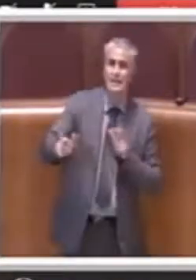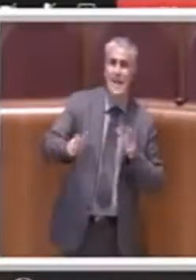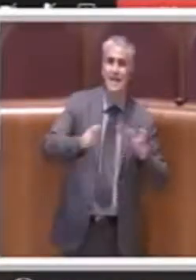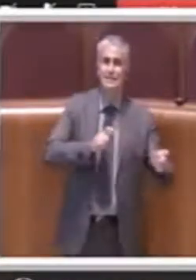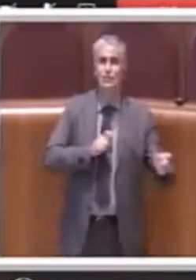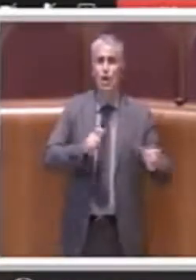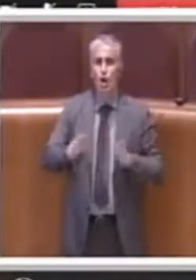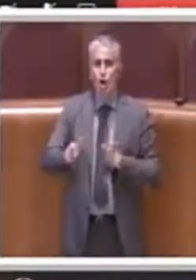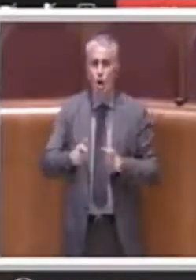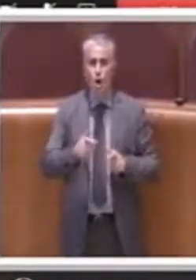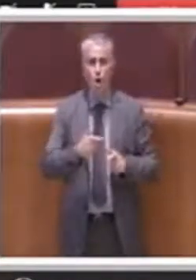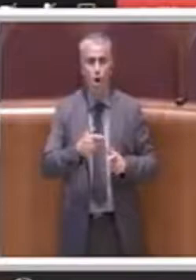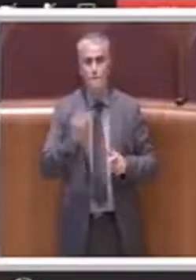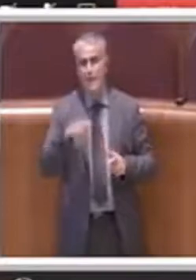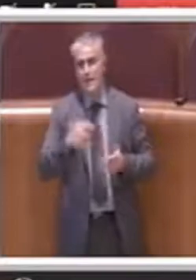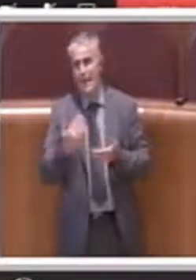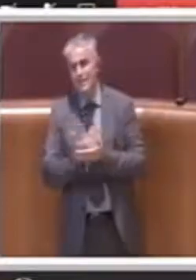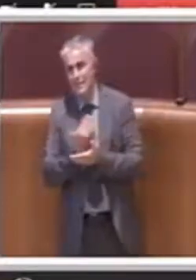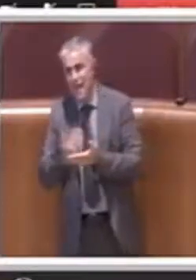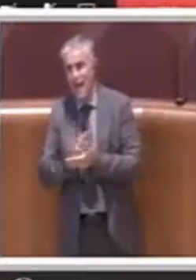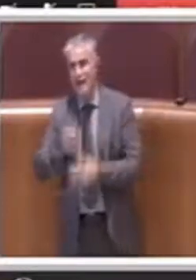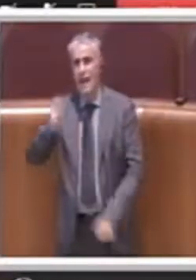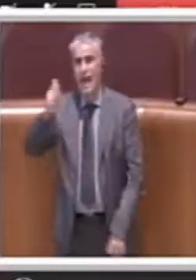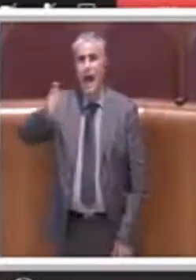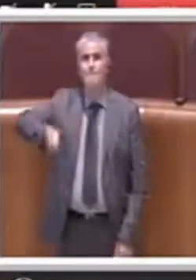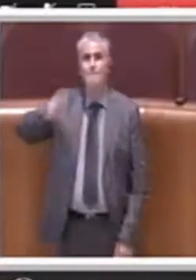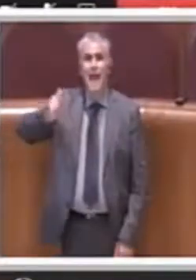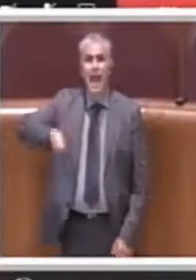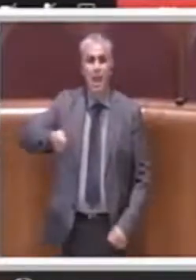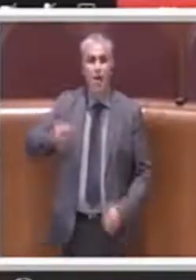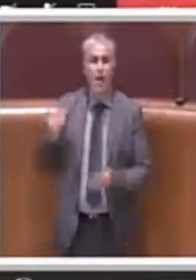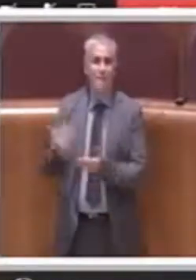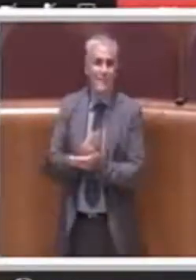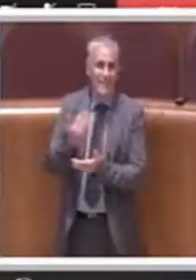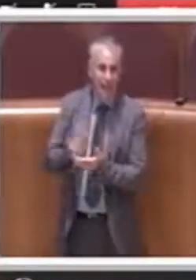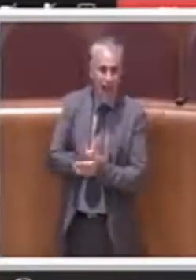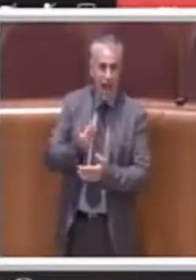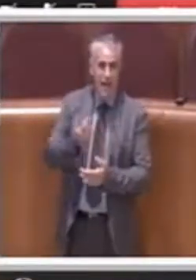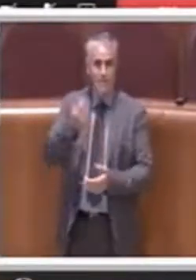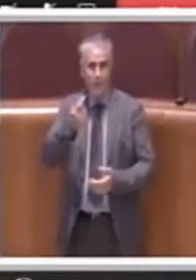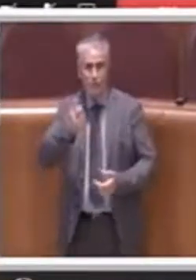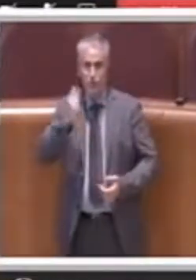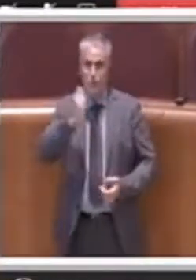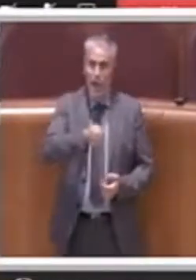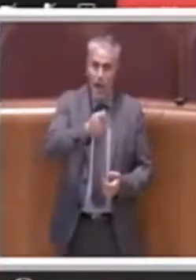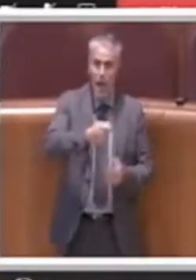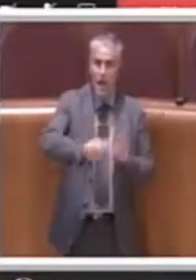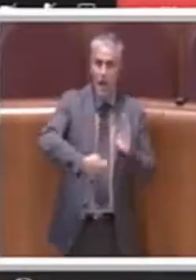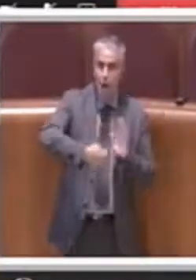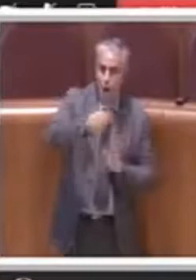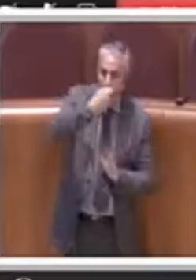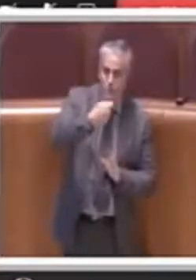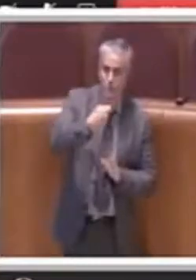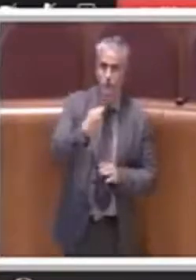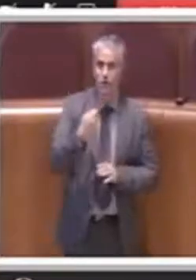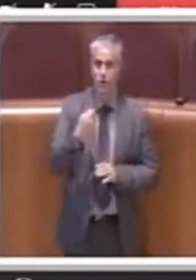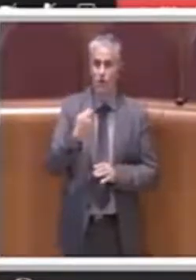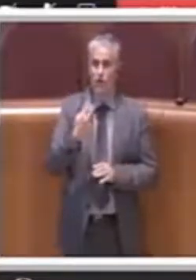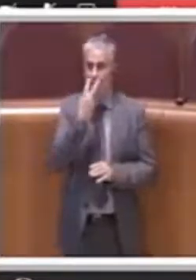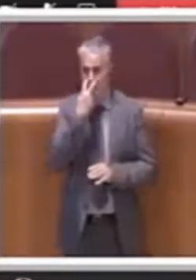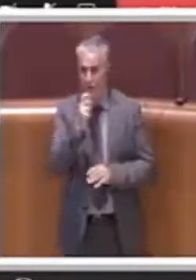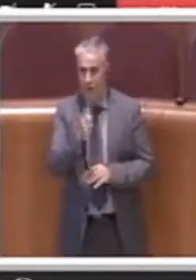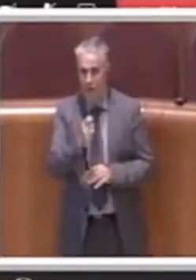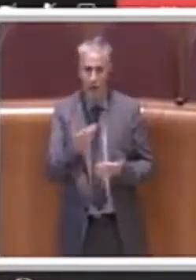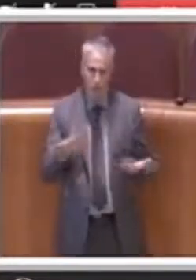mediazioni e quant'altro, onde evitare di arrivare in appello e di far lievitare gli interessi legali diciamo il capitale,